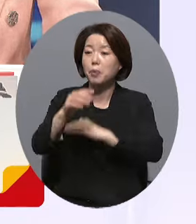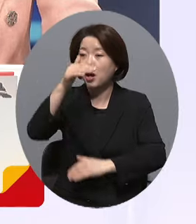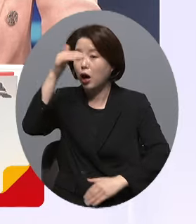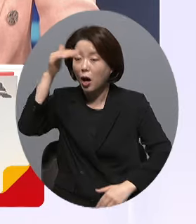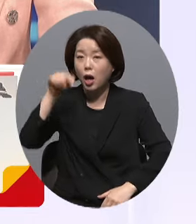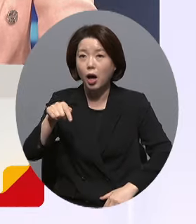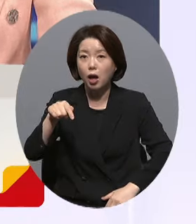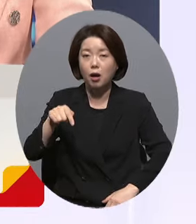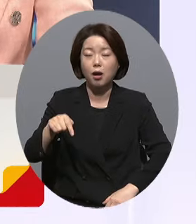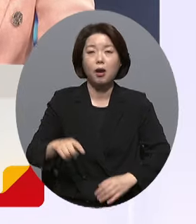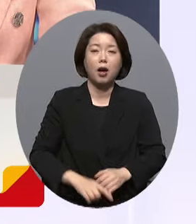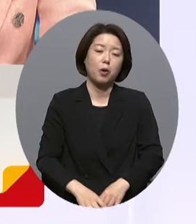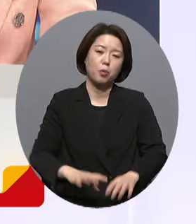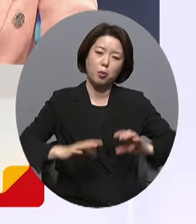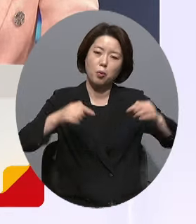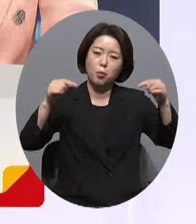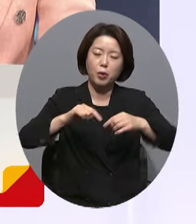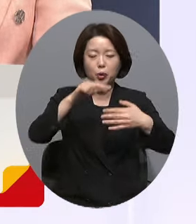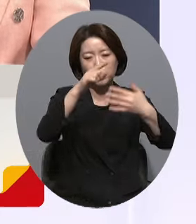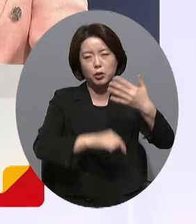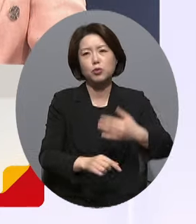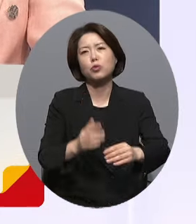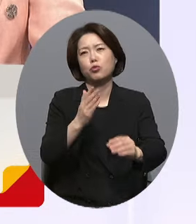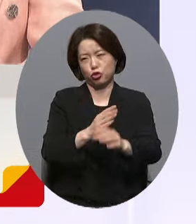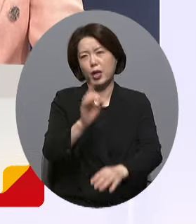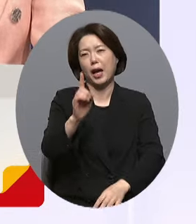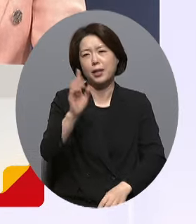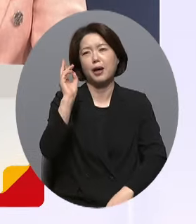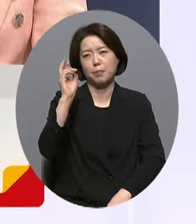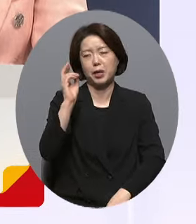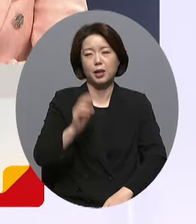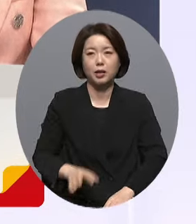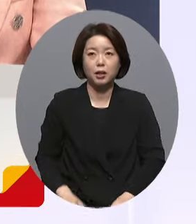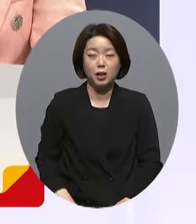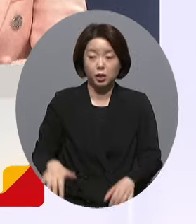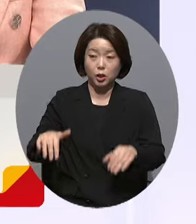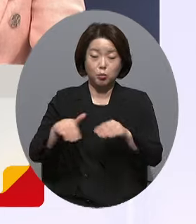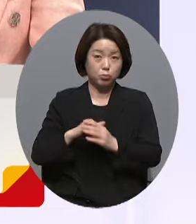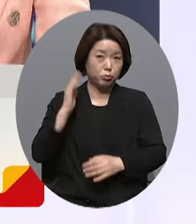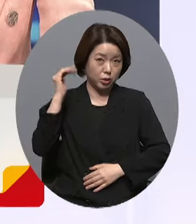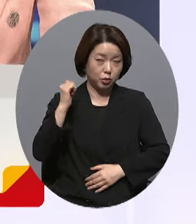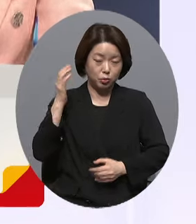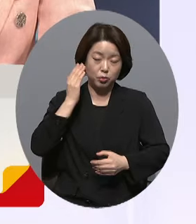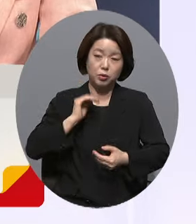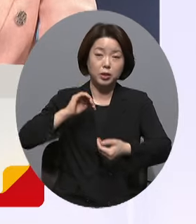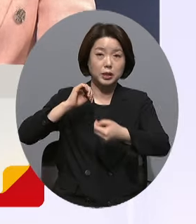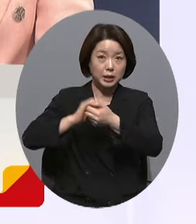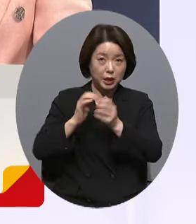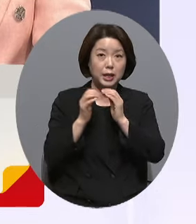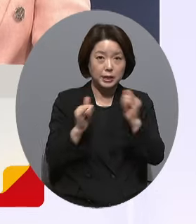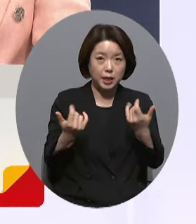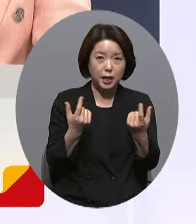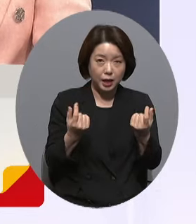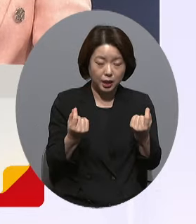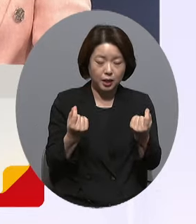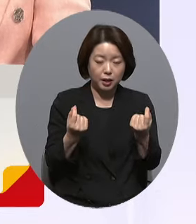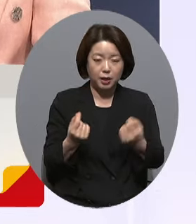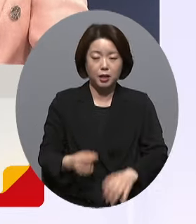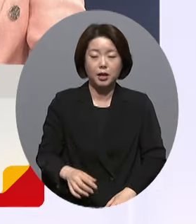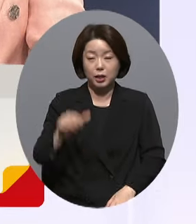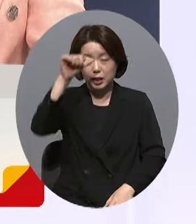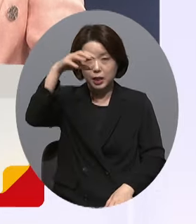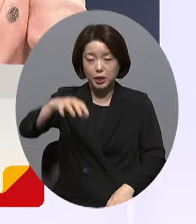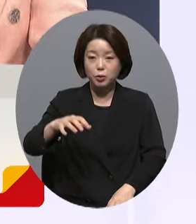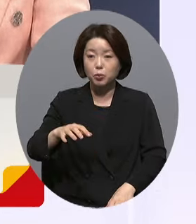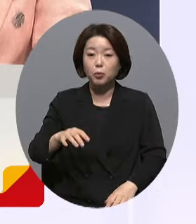일정이 하나로 볼 수도 있을 것 같습니다. 네. 그렇기 때문에 문재인 전 대통령의 그 청와대 인사들 같은 경우에는 당시에 인도 방문